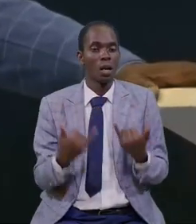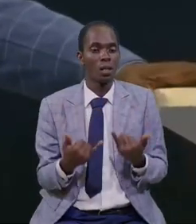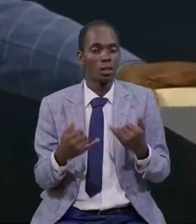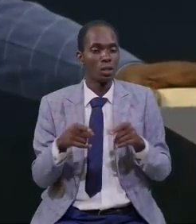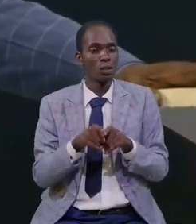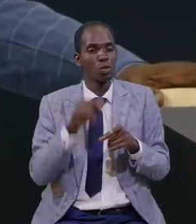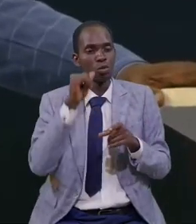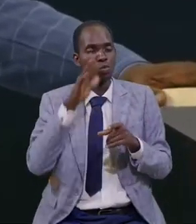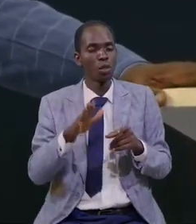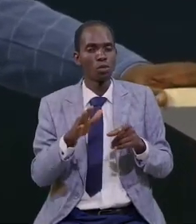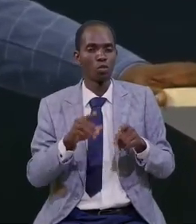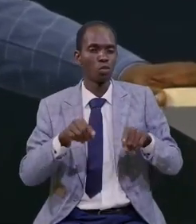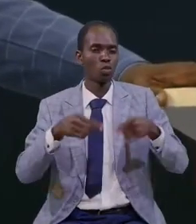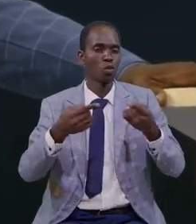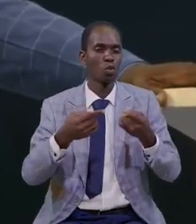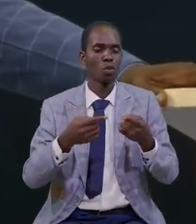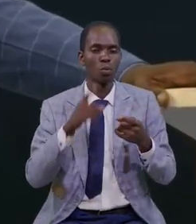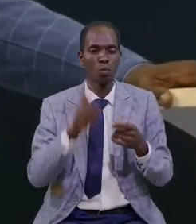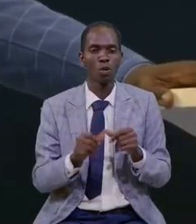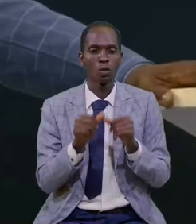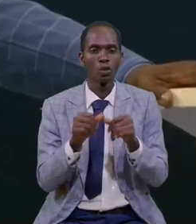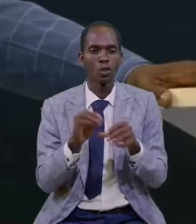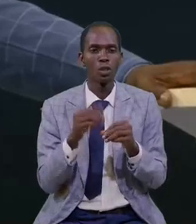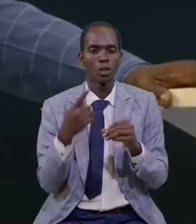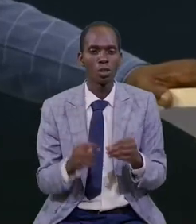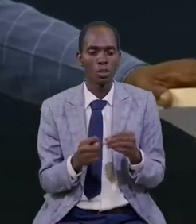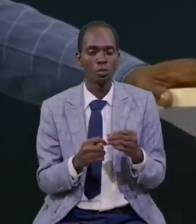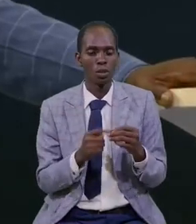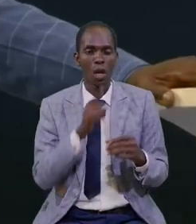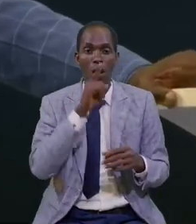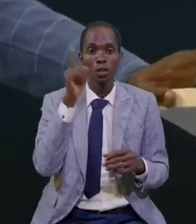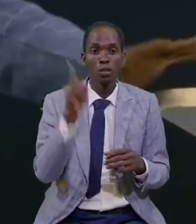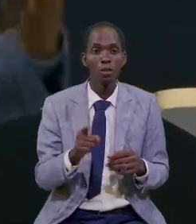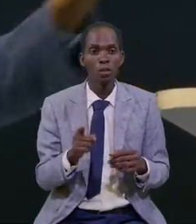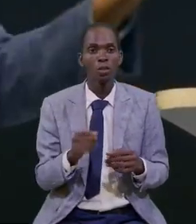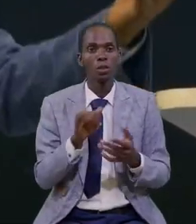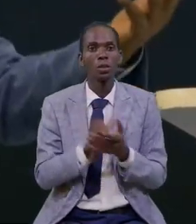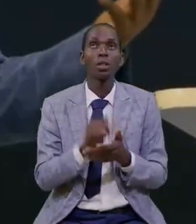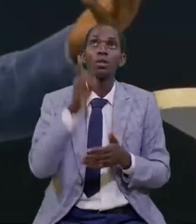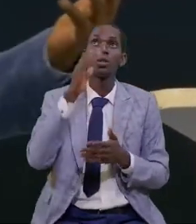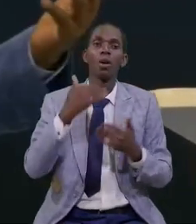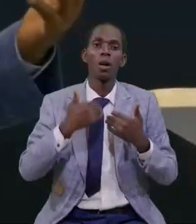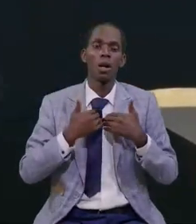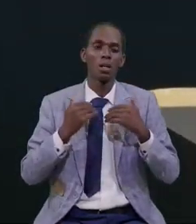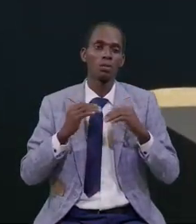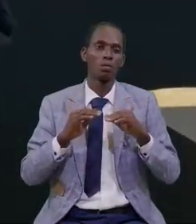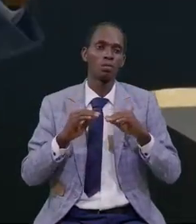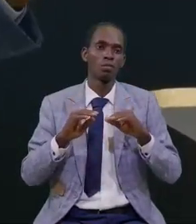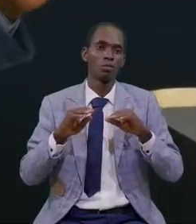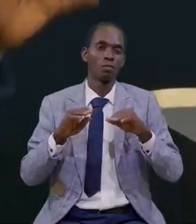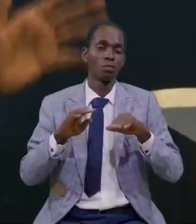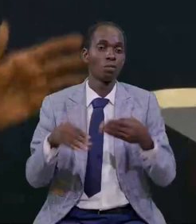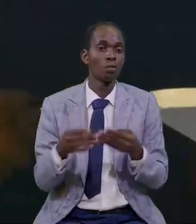demeurer dans la confiance dans l'assurance que Dieu l'a pardonner les doutes peuvent